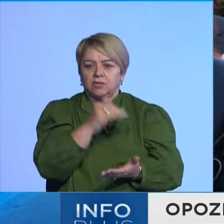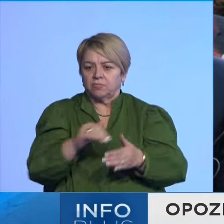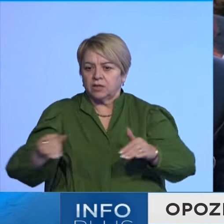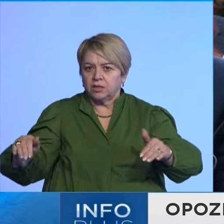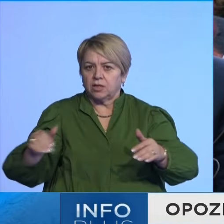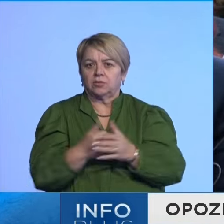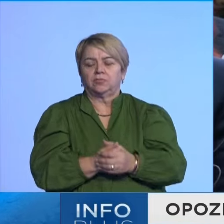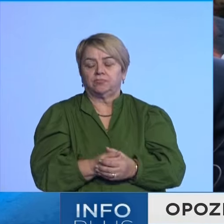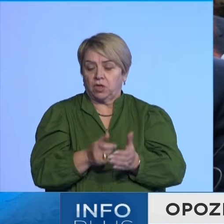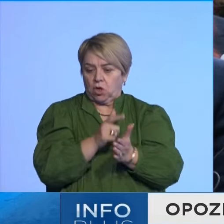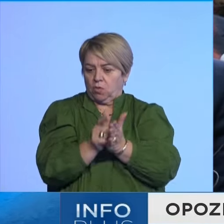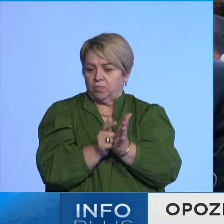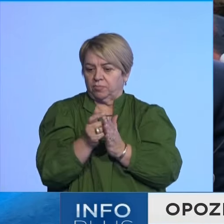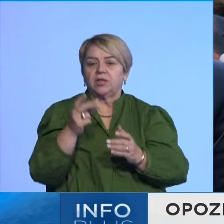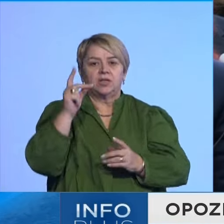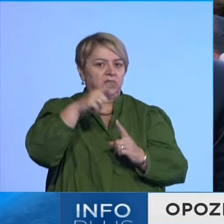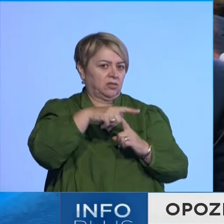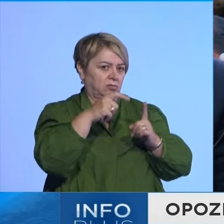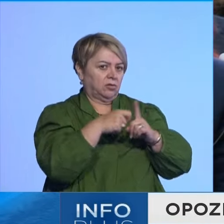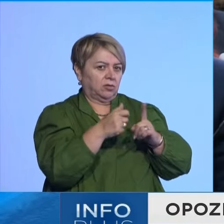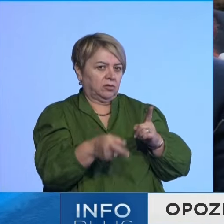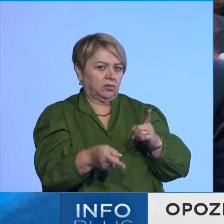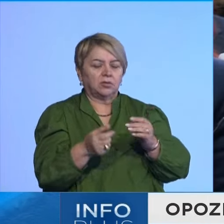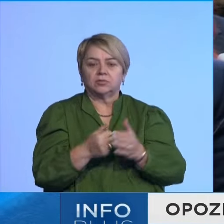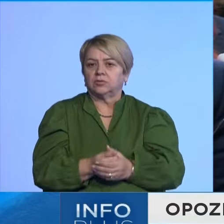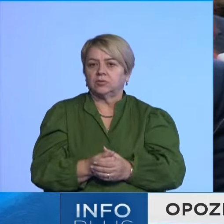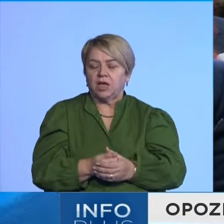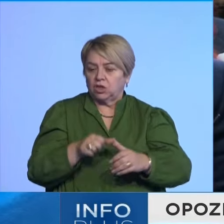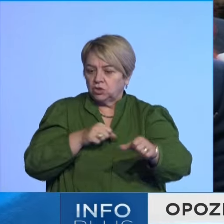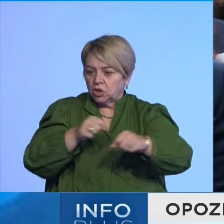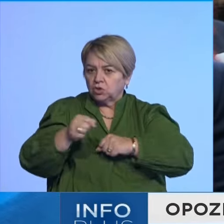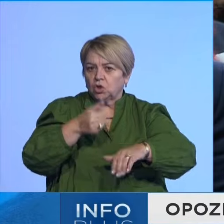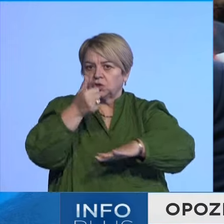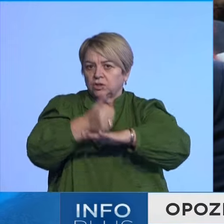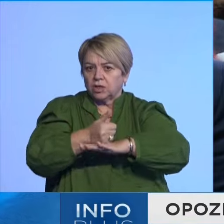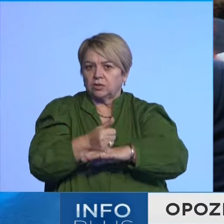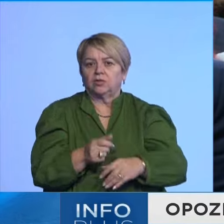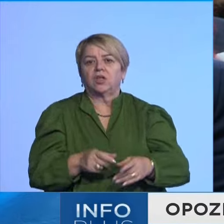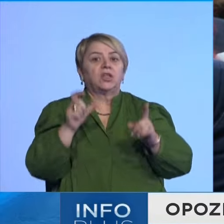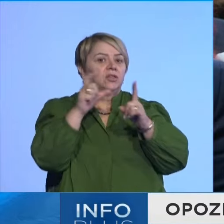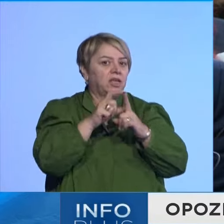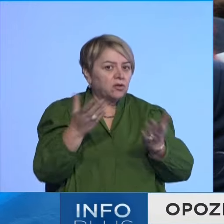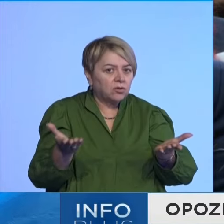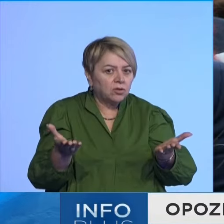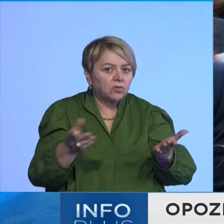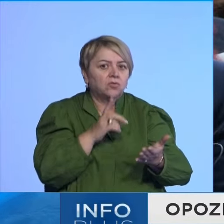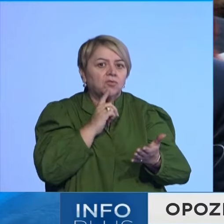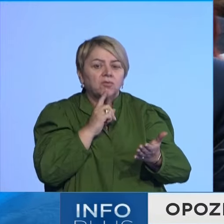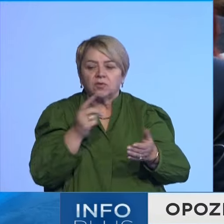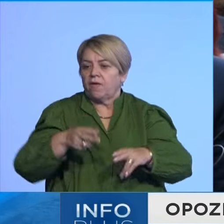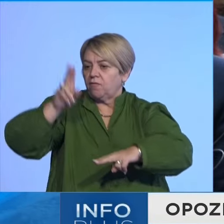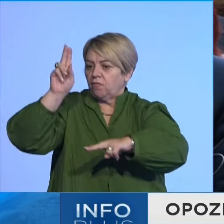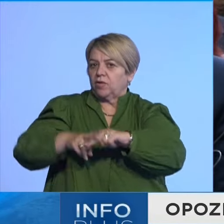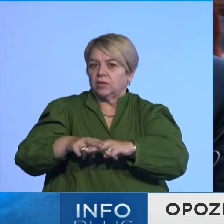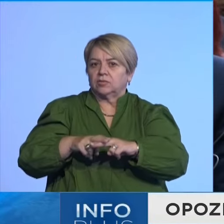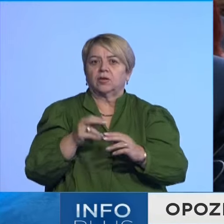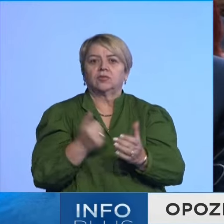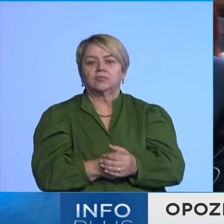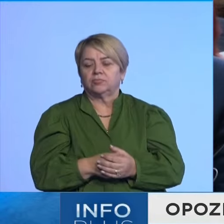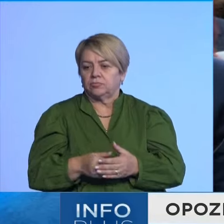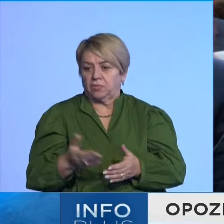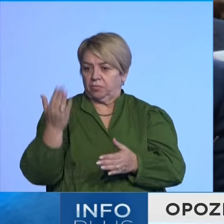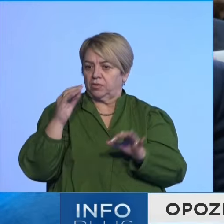pra në këto momente Radio Televizioni Kosovës, qof drejtori general, qof Dejona, qof kushdo, vendosi që ajo që s'kishtë